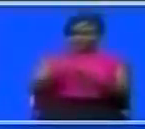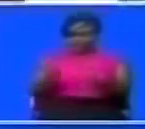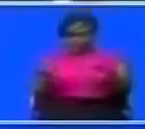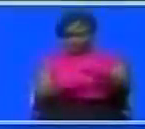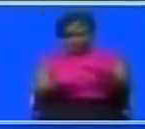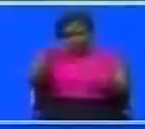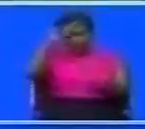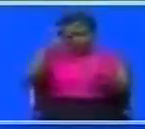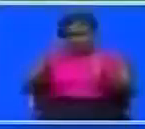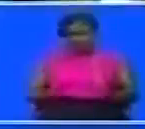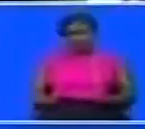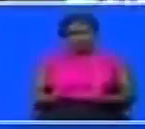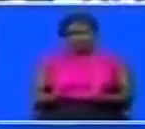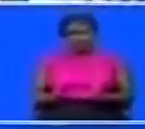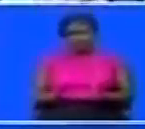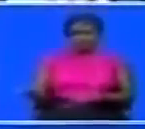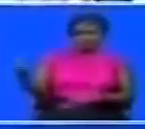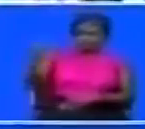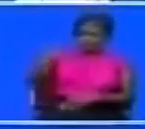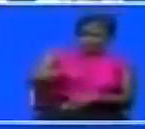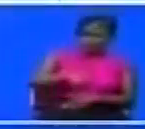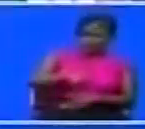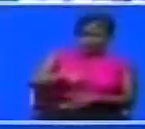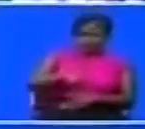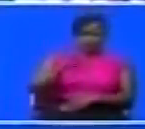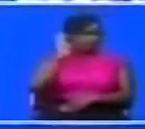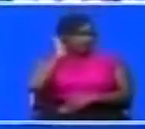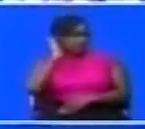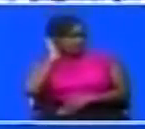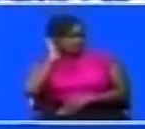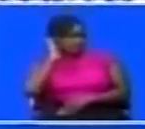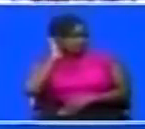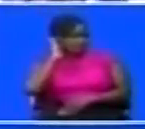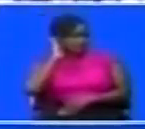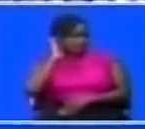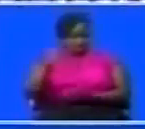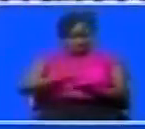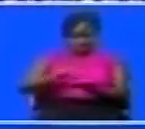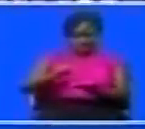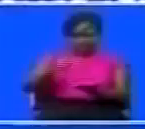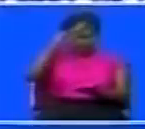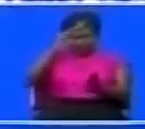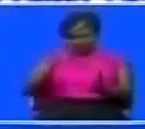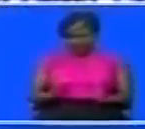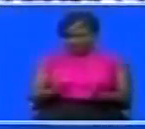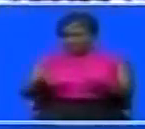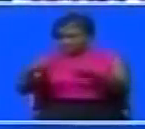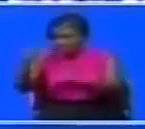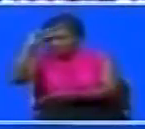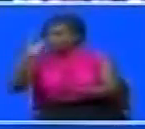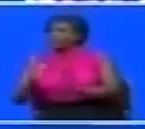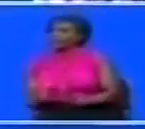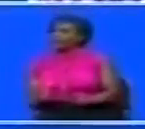wa gavana Joseph Ruto alipowasili kuwasikiliza. Ambayo ni mwaliko kwa gavana, tunataka ya kwamba imfikie yeye.